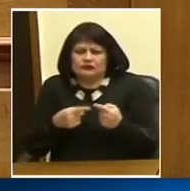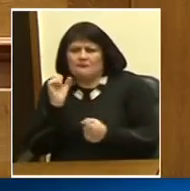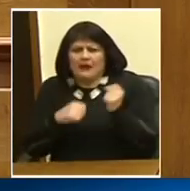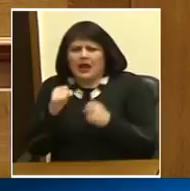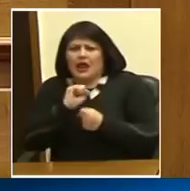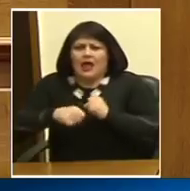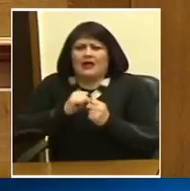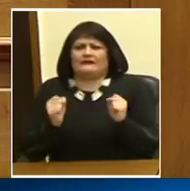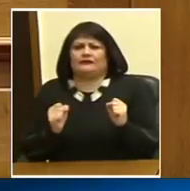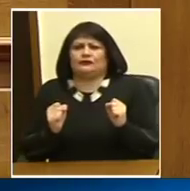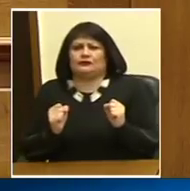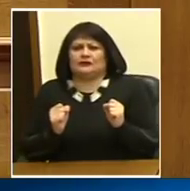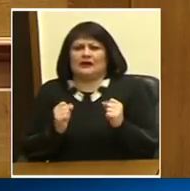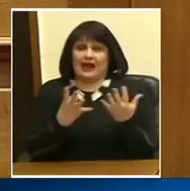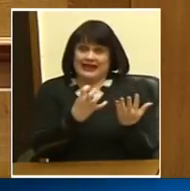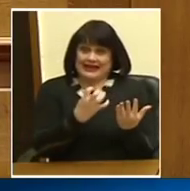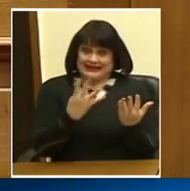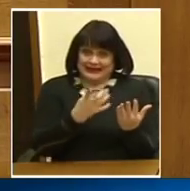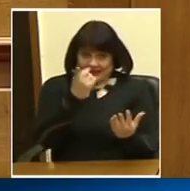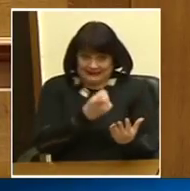το 99% και το 1%.